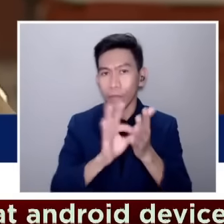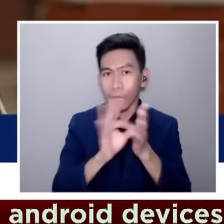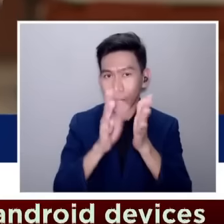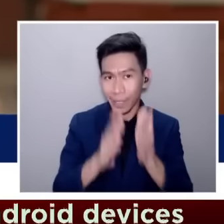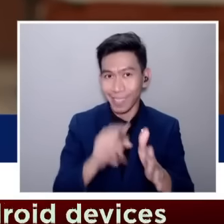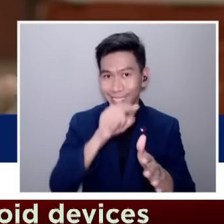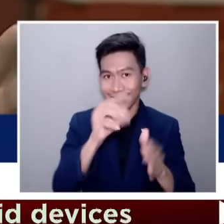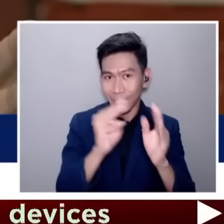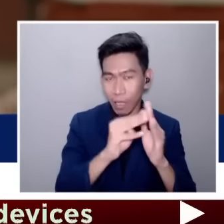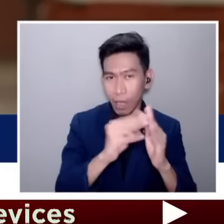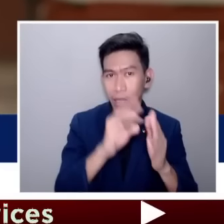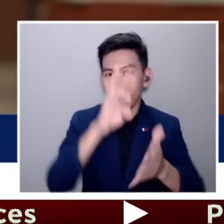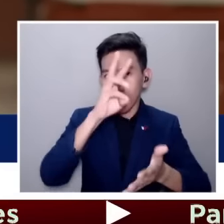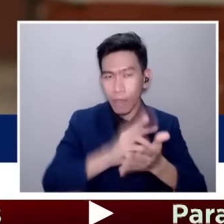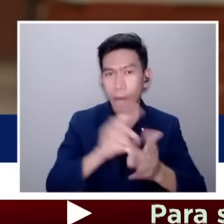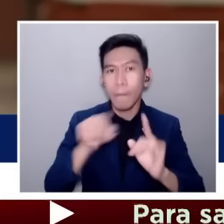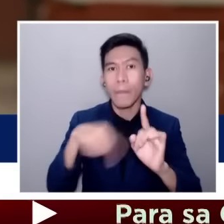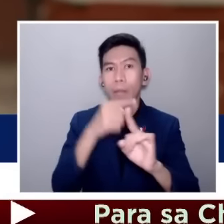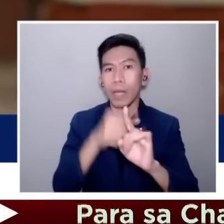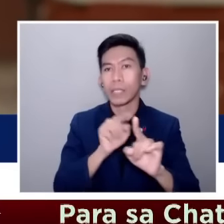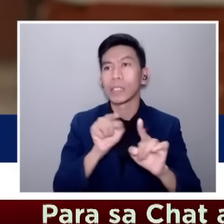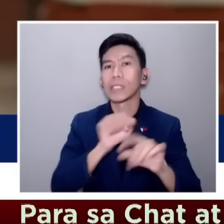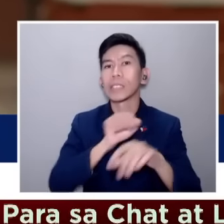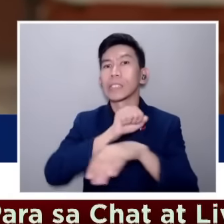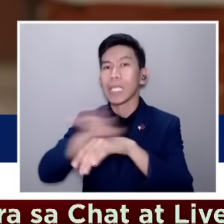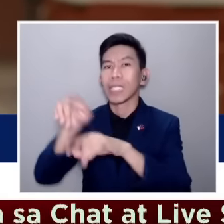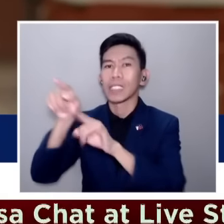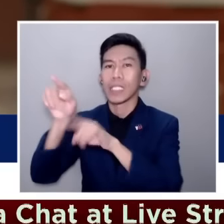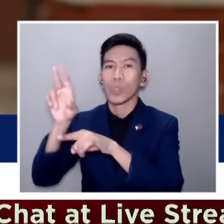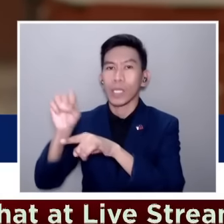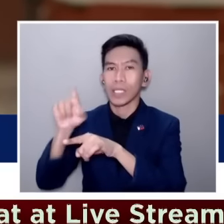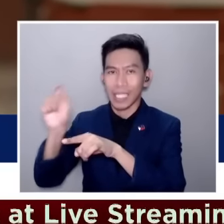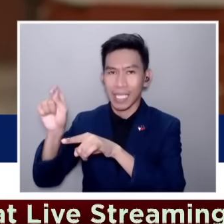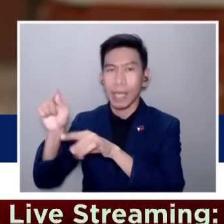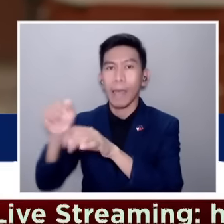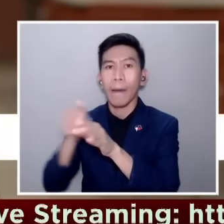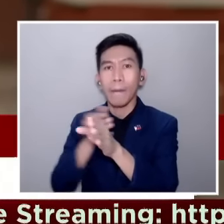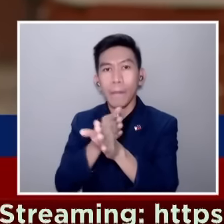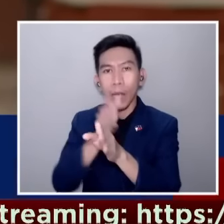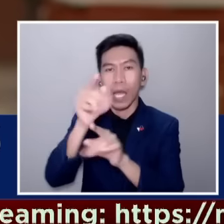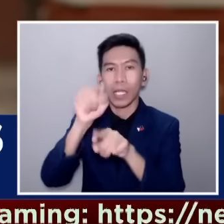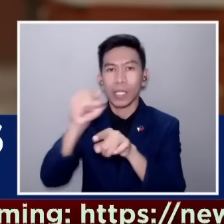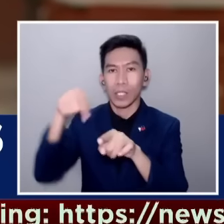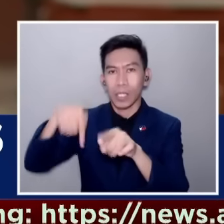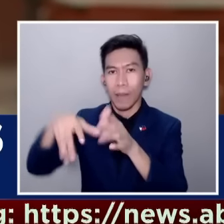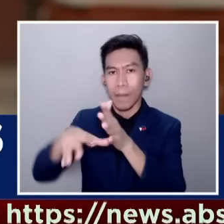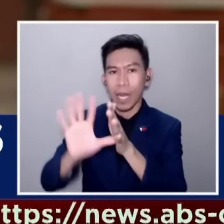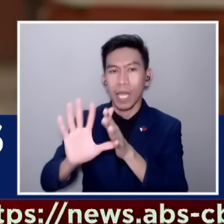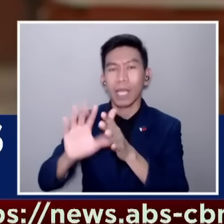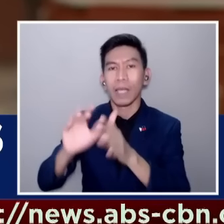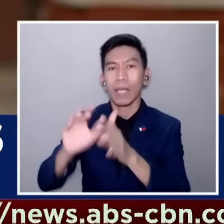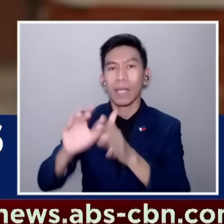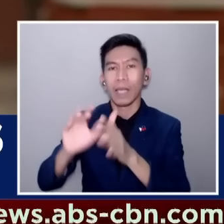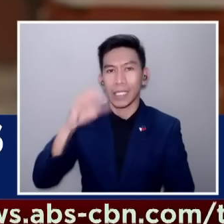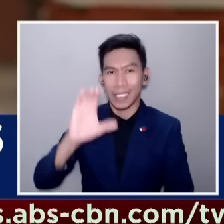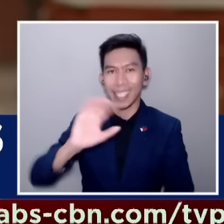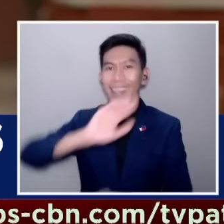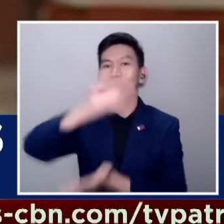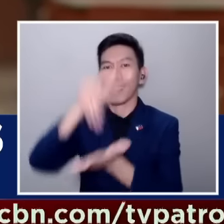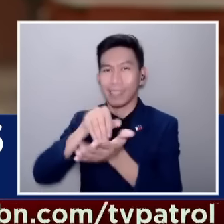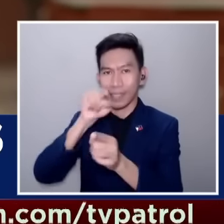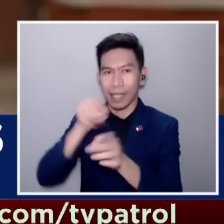sa transparency server sa UST at the same time dito po sa ating main server na naandyan po sa BGC. Lahat po yan